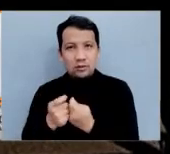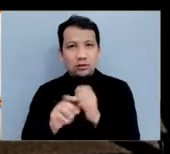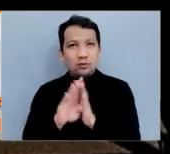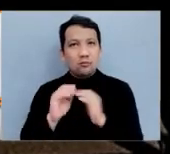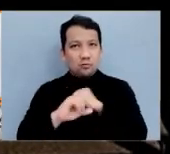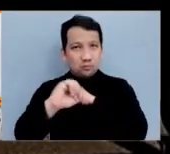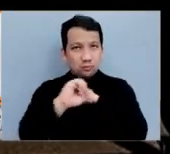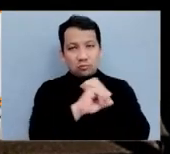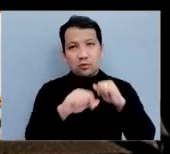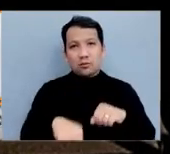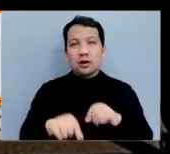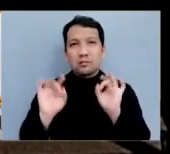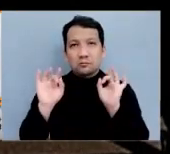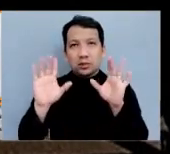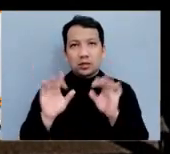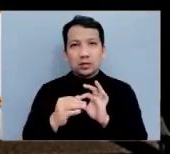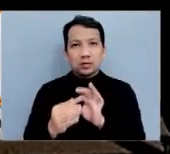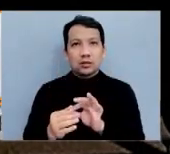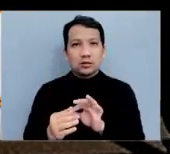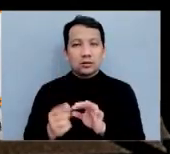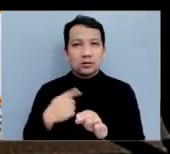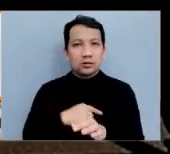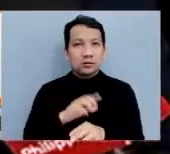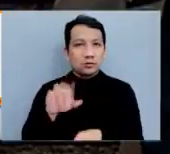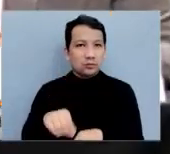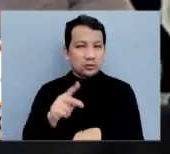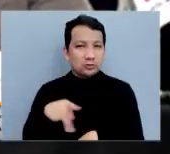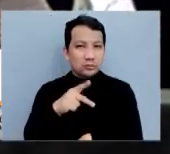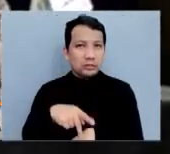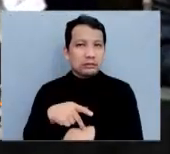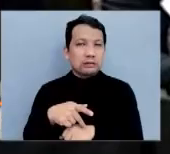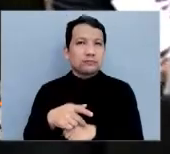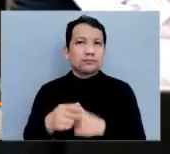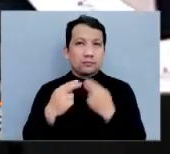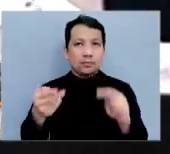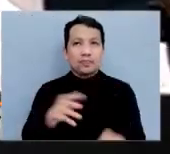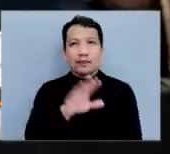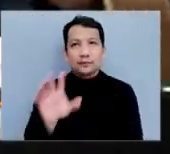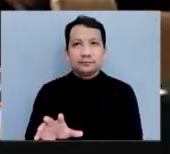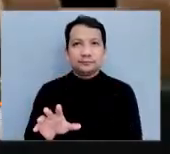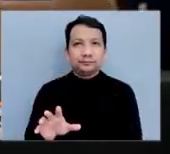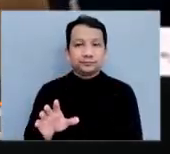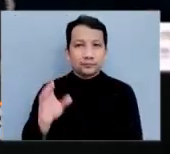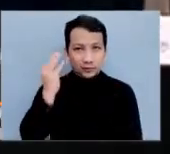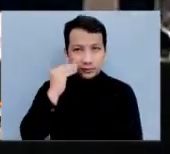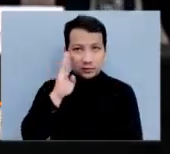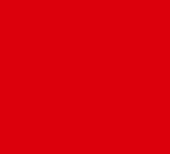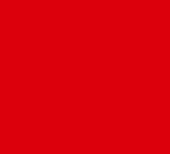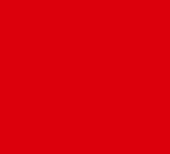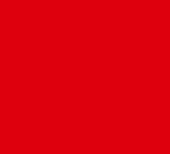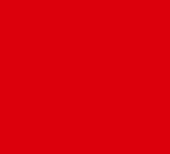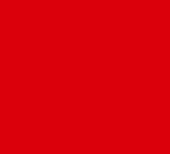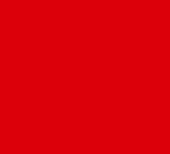also the young players in the national team. No? Nagbabalita mula sa frontline, Marty Bautista, News